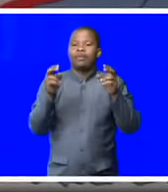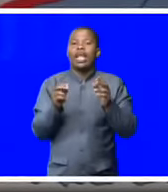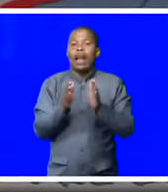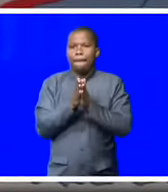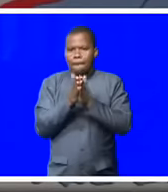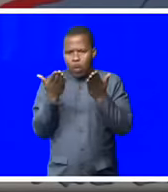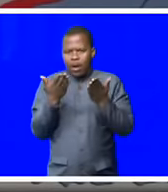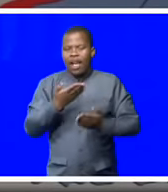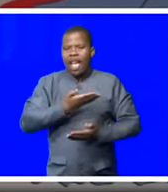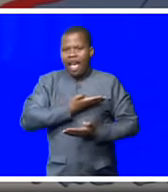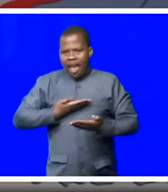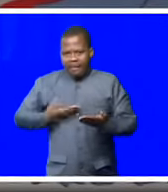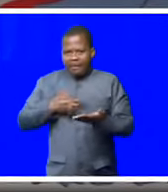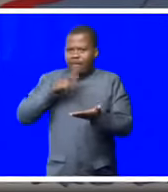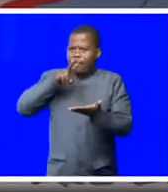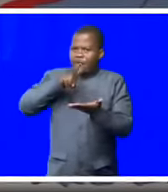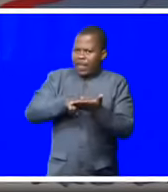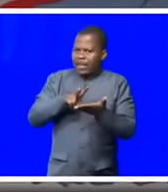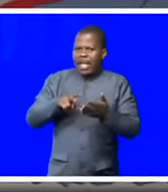Ayasihlupha